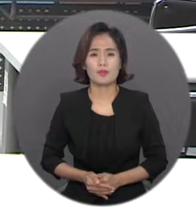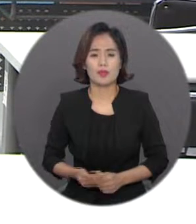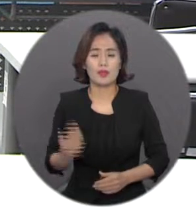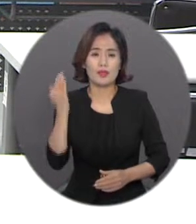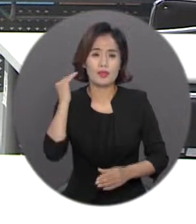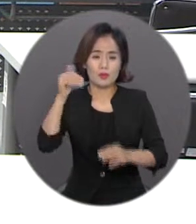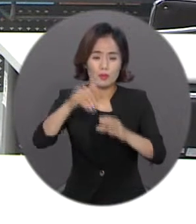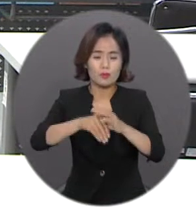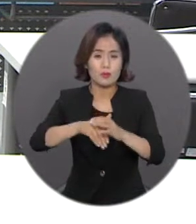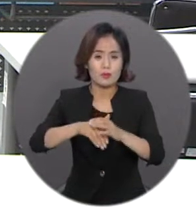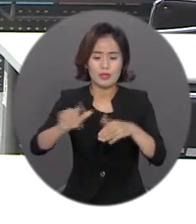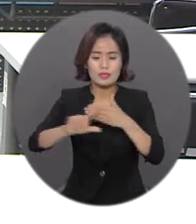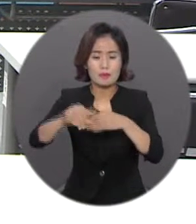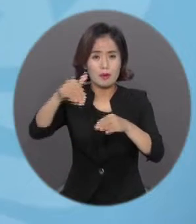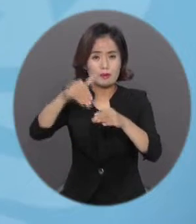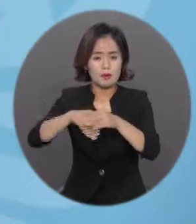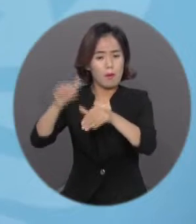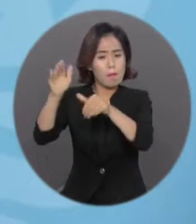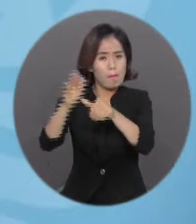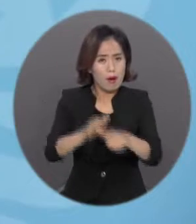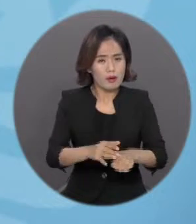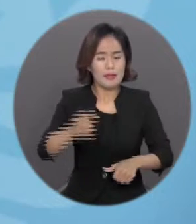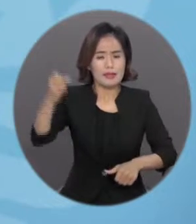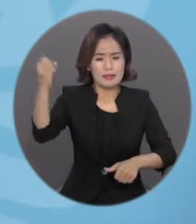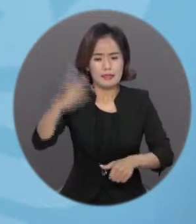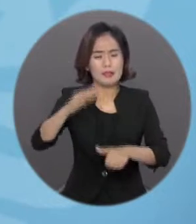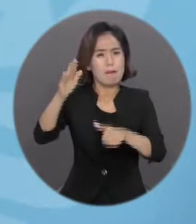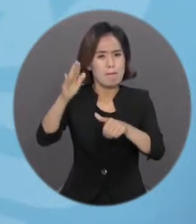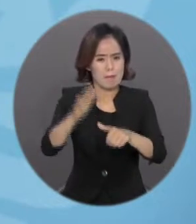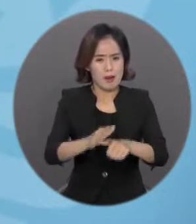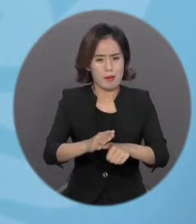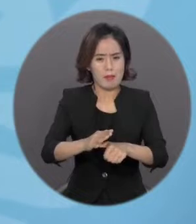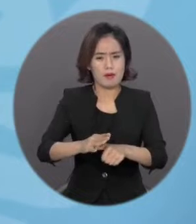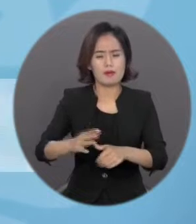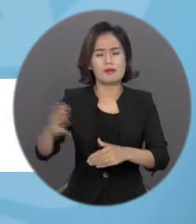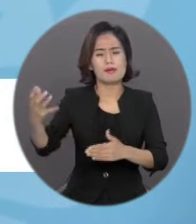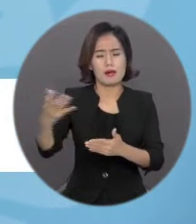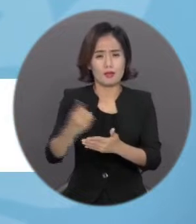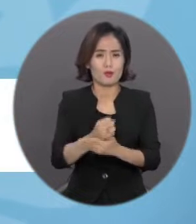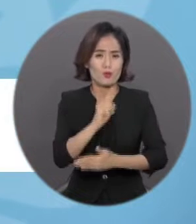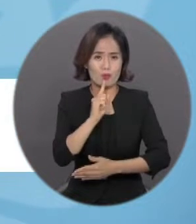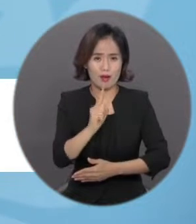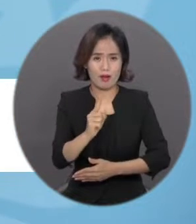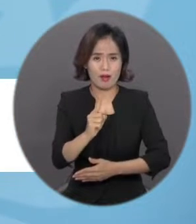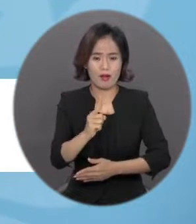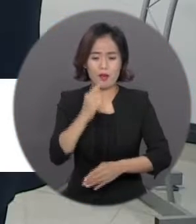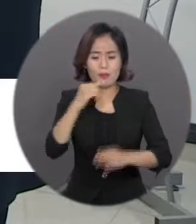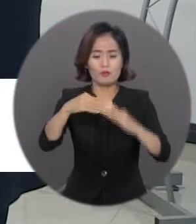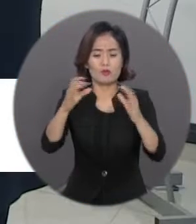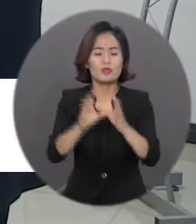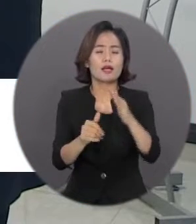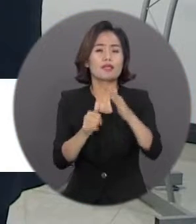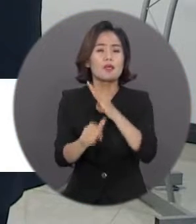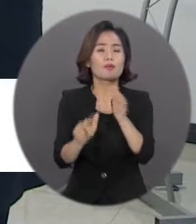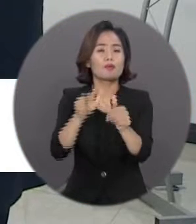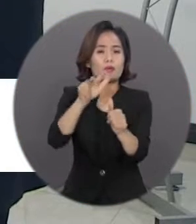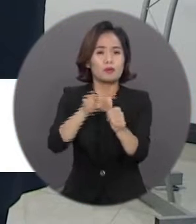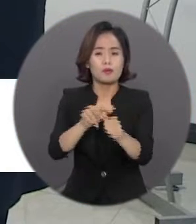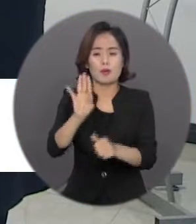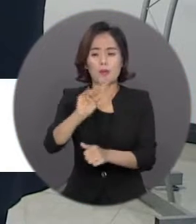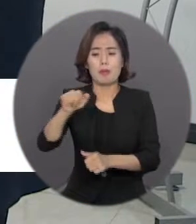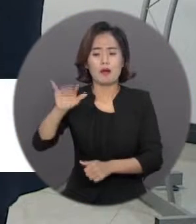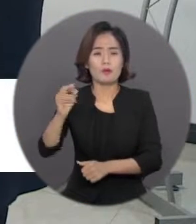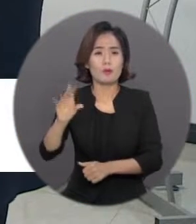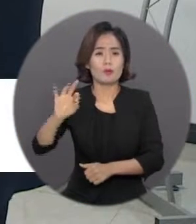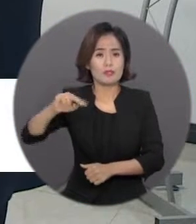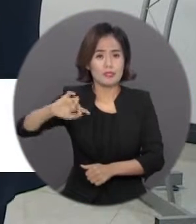대선과 지방선거에서 연패한 장수가 또다시 패배의 기운을 싹 틔우고 있다. 더불어민주당 대표 선거에 출마한 박용진